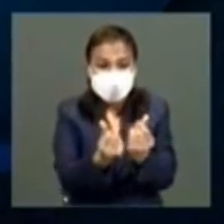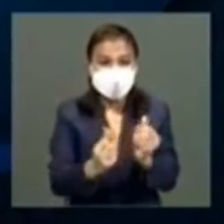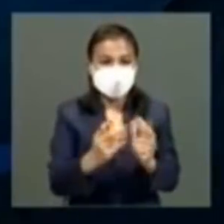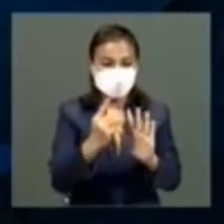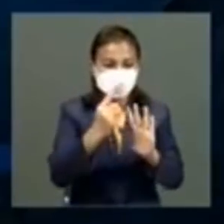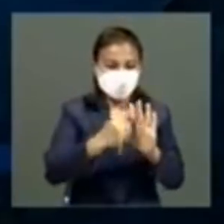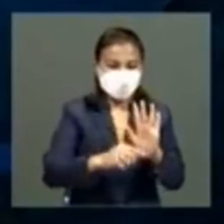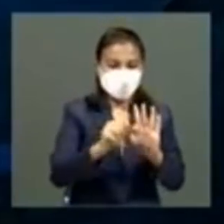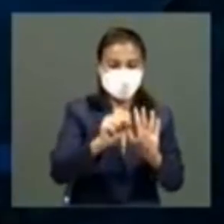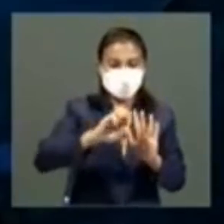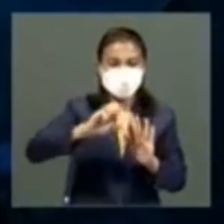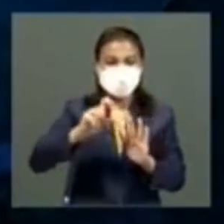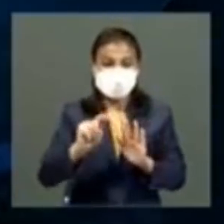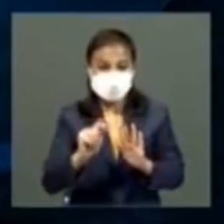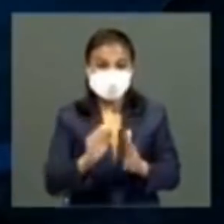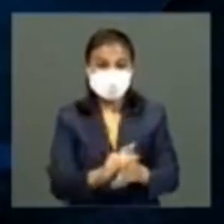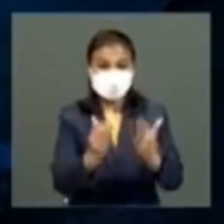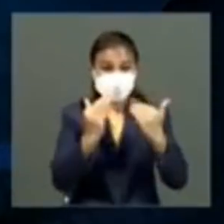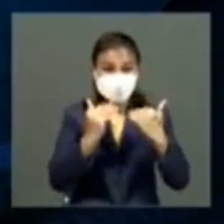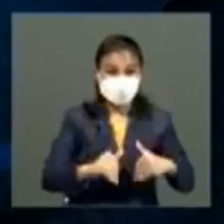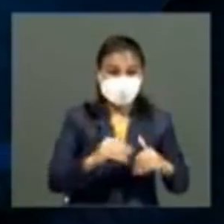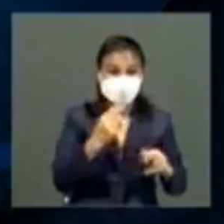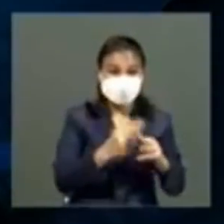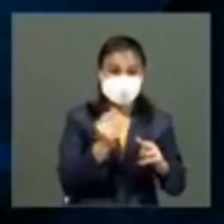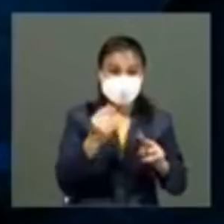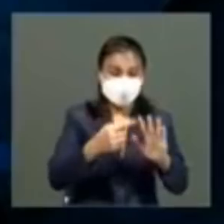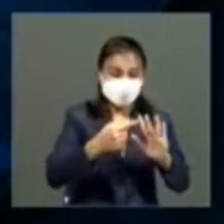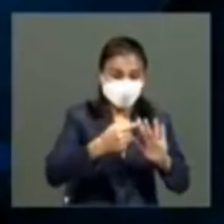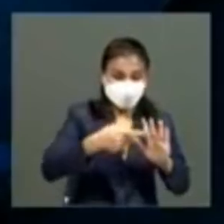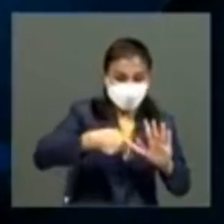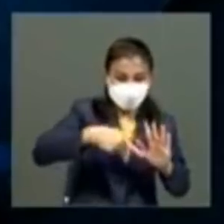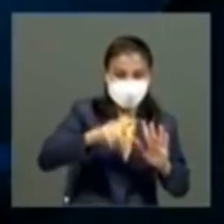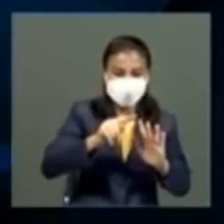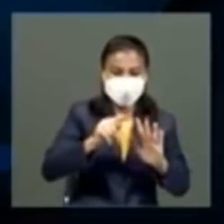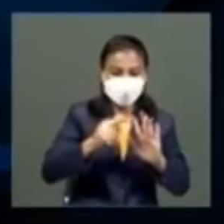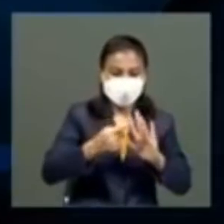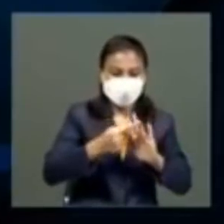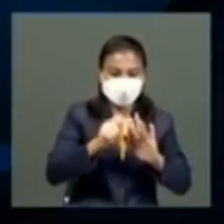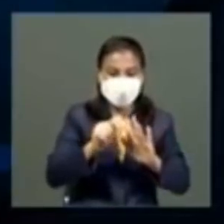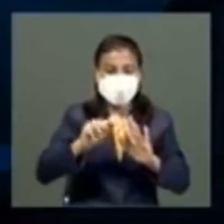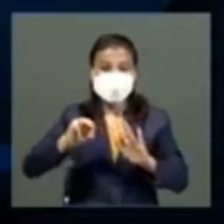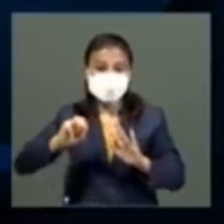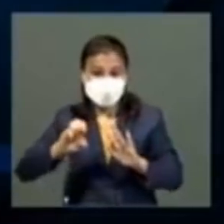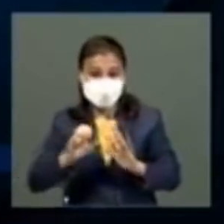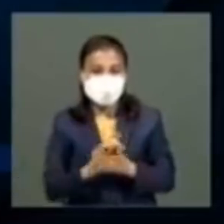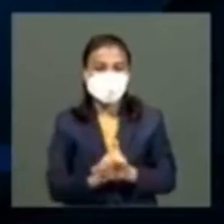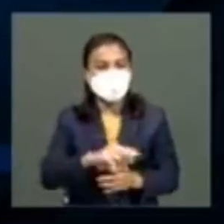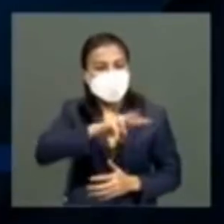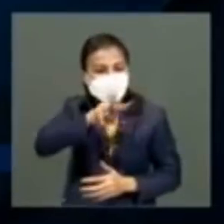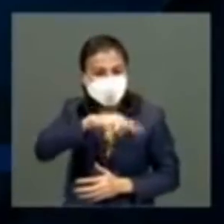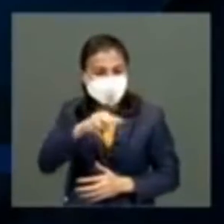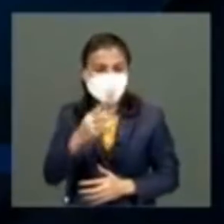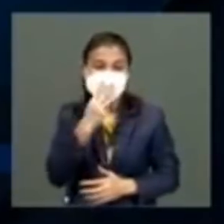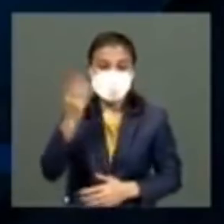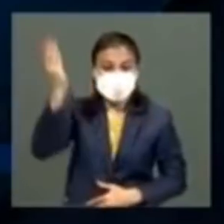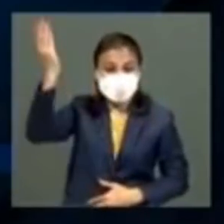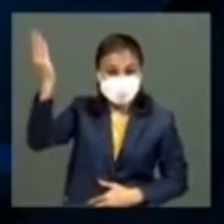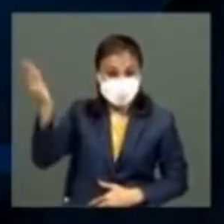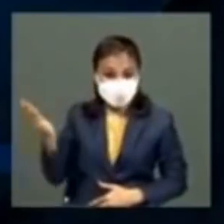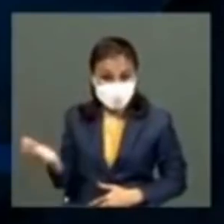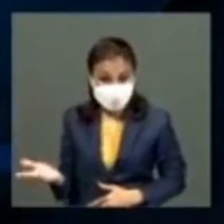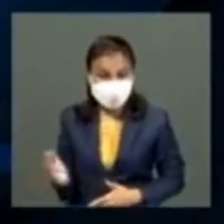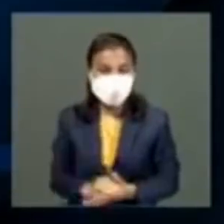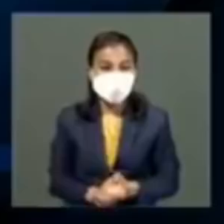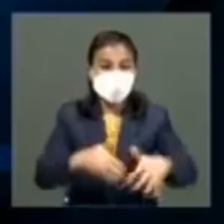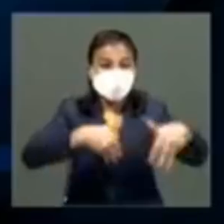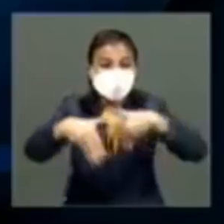หรือธูปะเตมีย์นี้จะยังคงตรวจทั้ง ๑๐ ๑๑ ๑๒พฤษภาคมนะคะและในส่วนของชุมชนบ่อน